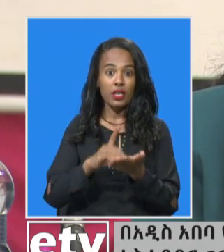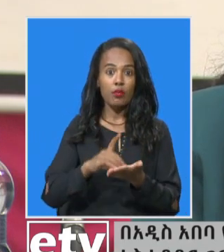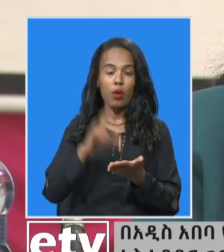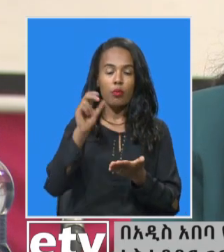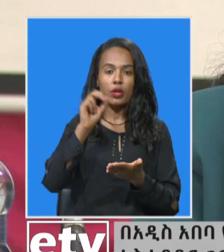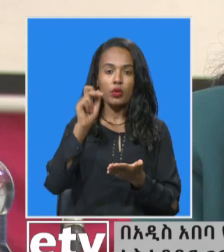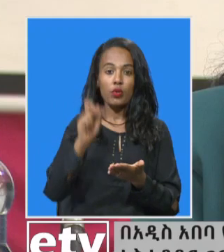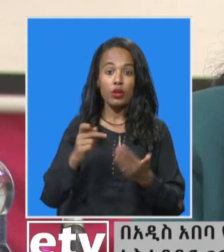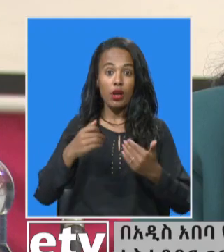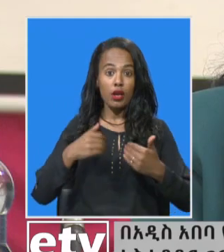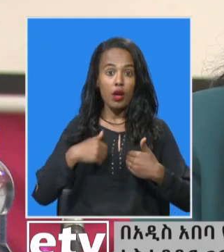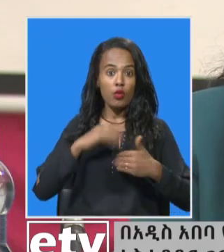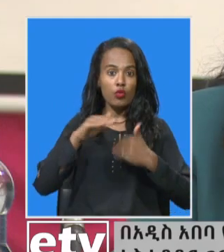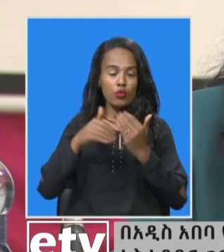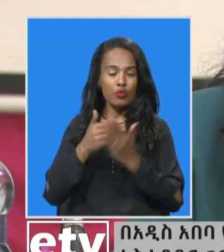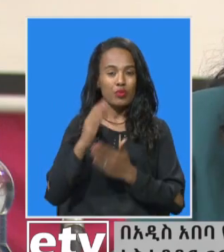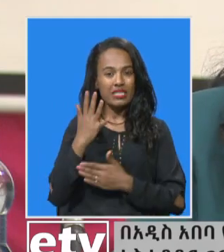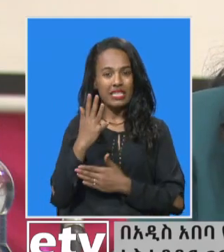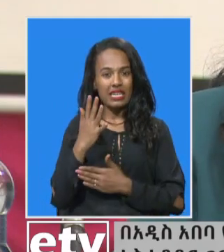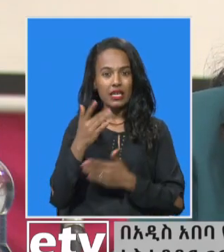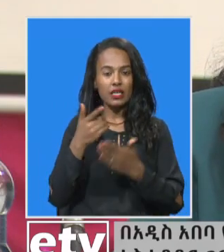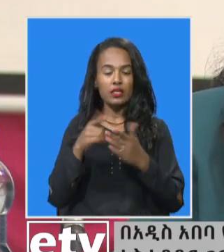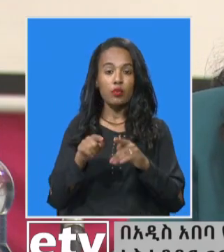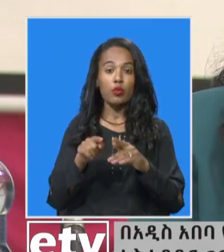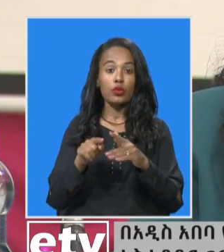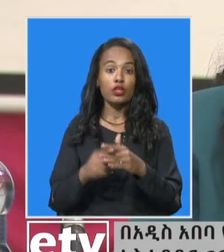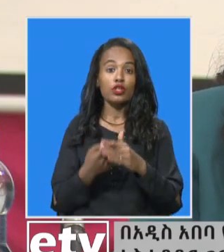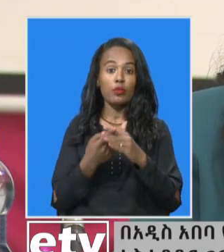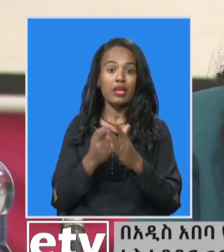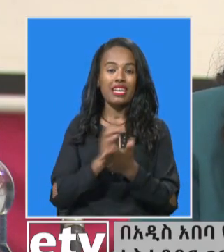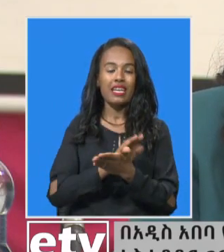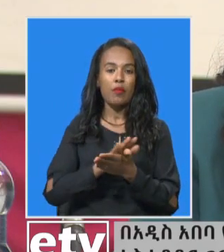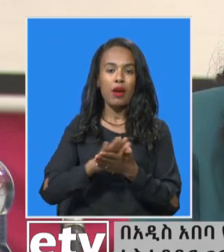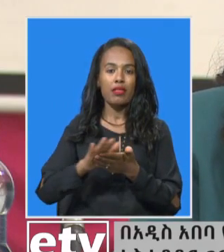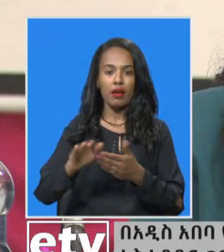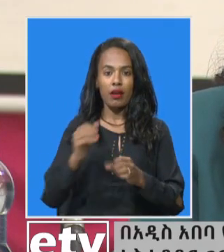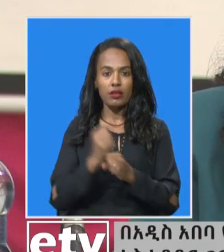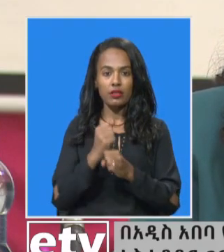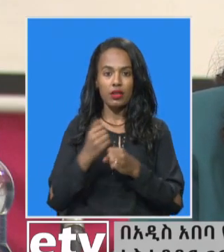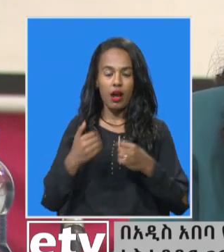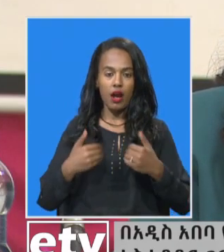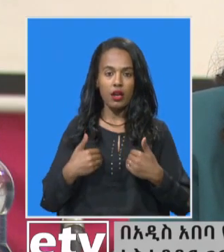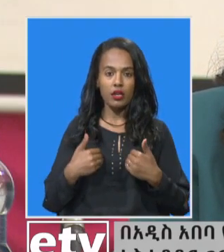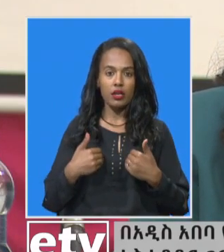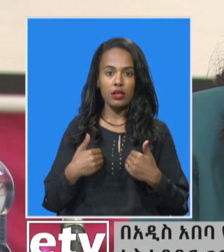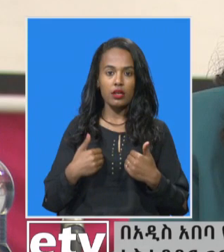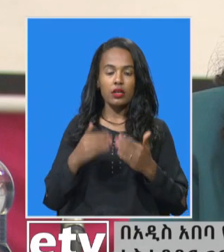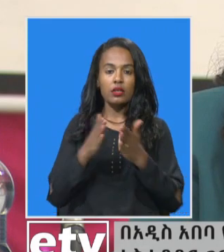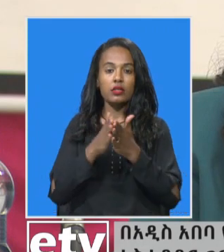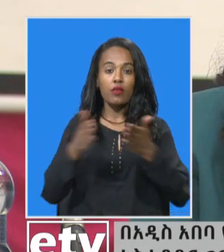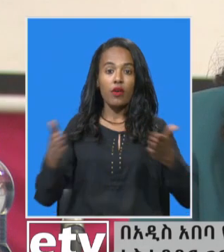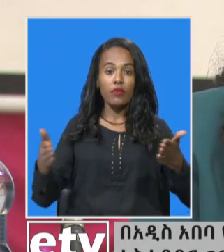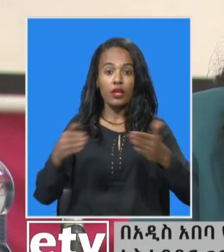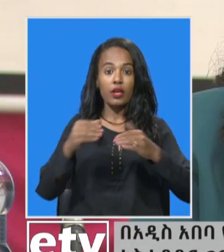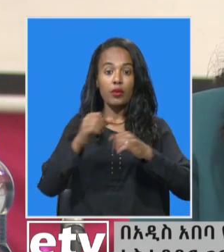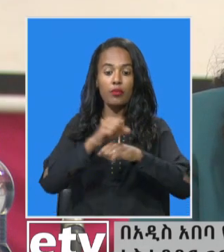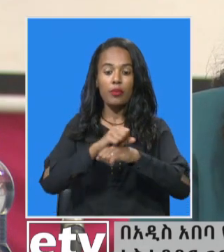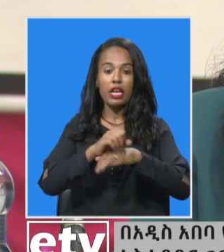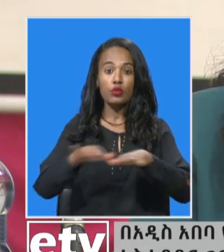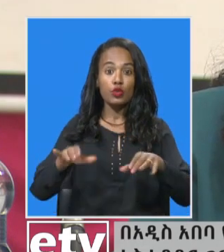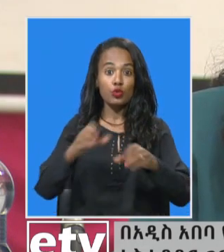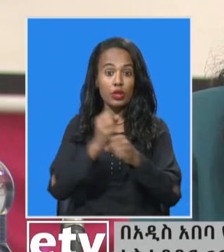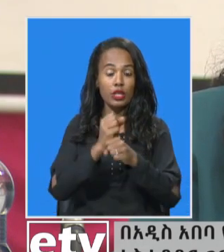በየወረዳው እያያችሁ መሰለኝ ሰሞኑን የተጀመረ የማጣራት ስራ አለ። ሰፋፊ መሬቶችም የታጠሩት